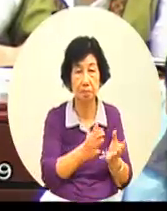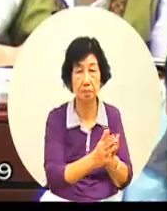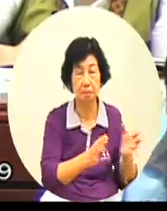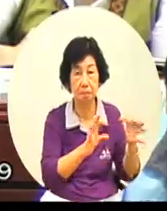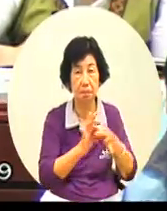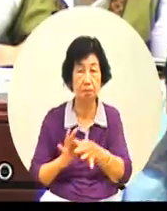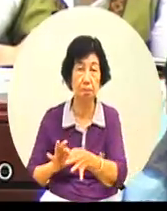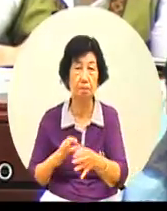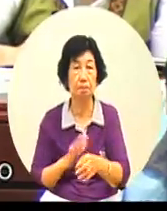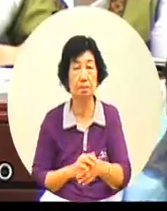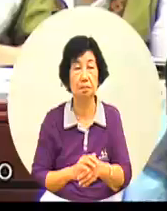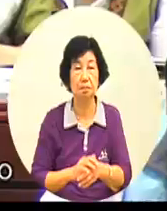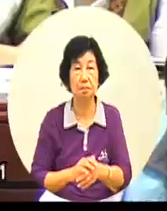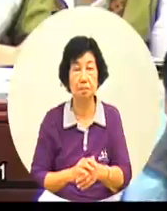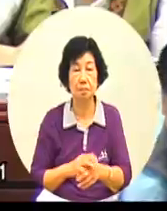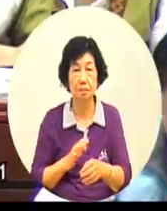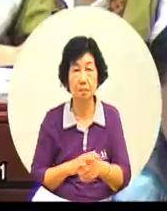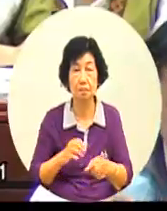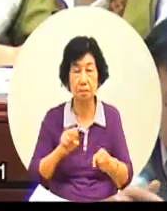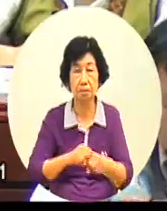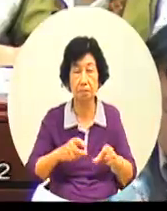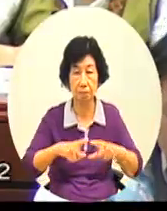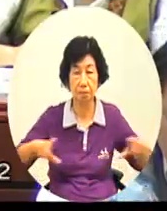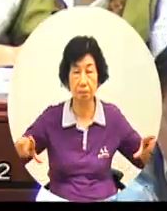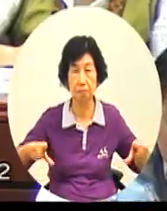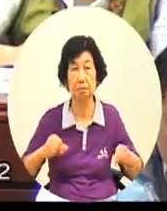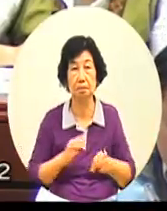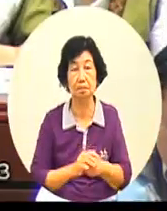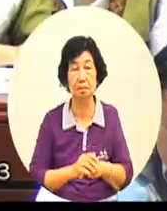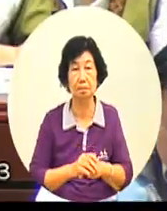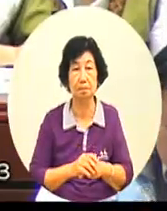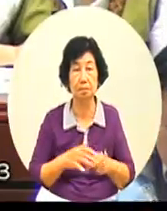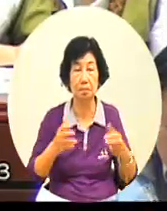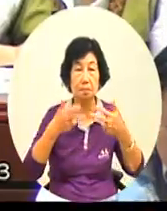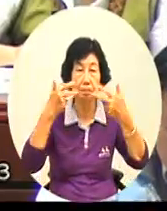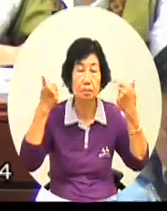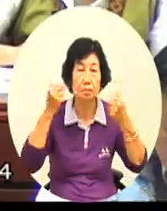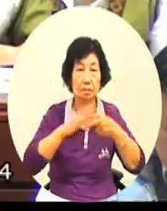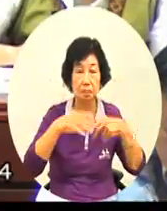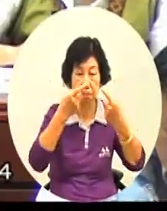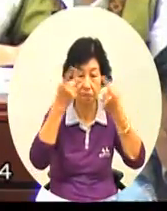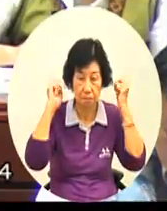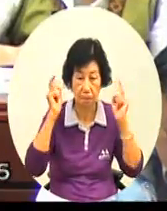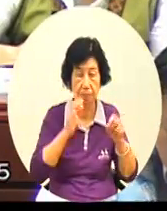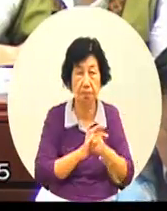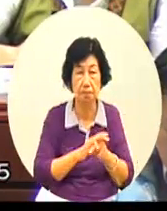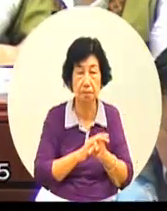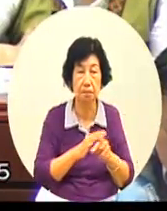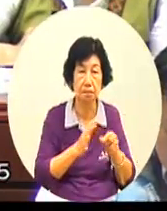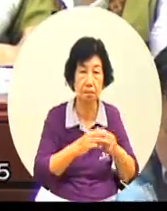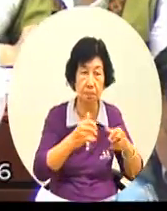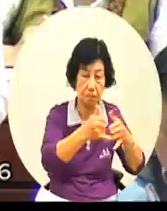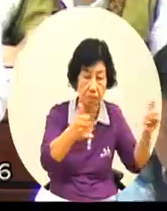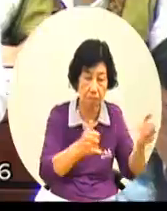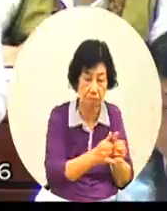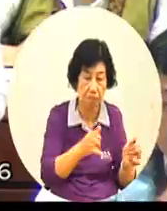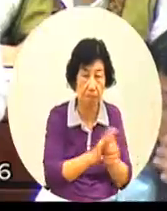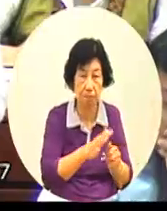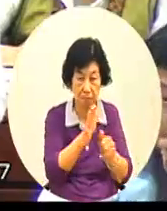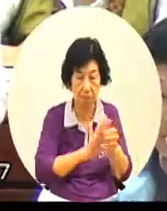对其他县市想就读部落大学的族人的一个影响，这个我们会去做努